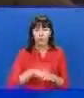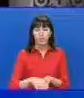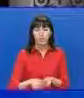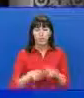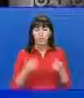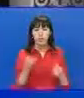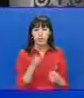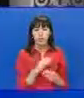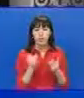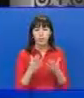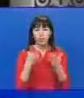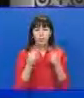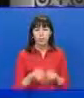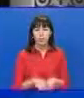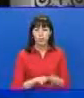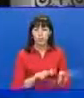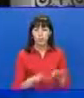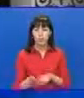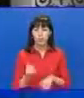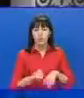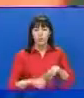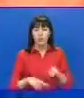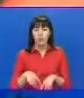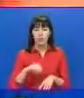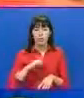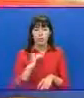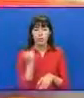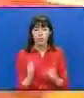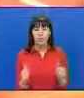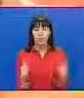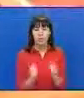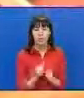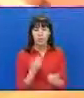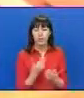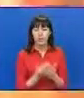болатын. Бүгінгі шара бауырлас халықтың татулығын нығайтып, жақындығын